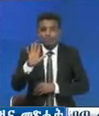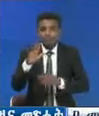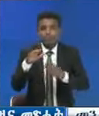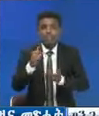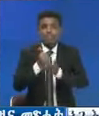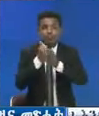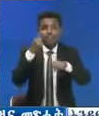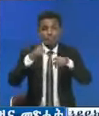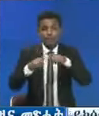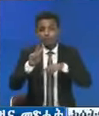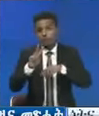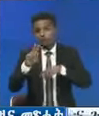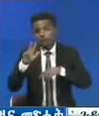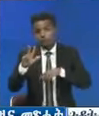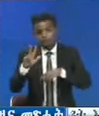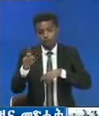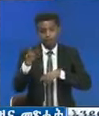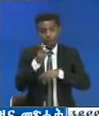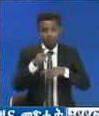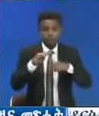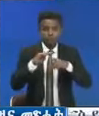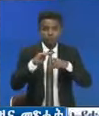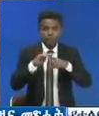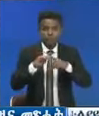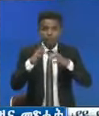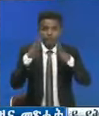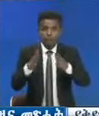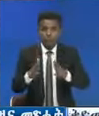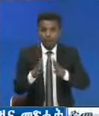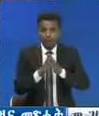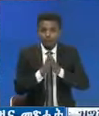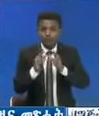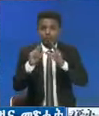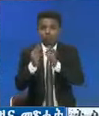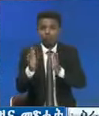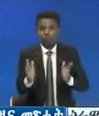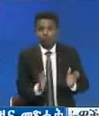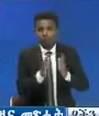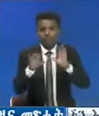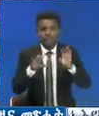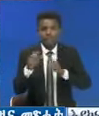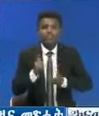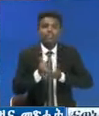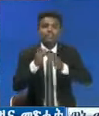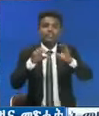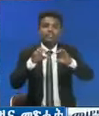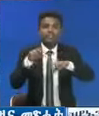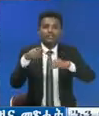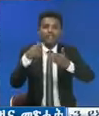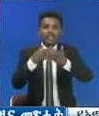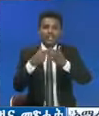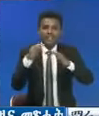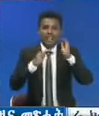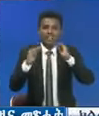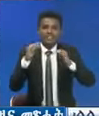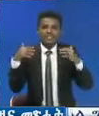2-3 እየሆኑ የወረዳ ባለሙያዎች ቀበሌን ድጋፍ ማድረግ እንዳለበት ስምሪትም አድርገን በዚያ ልክ ድጋፍ እየተደረገ ነው። ያን ያህል ስጋቱ